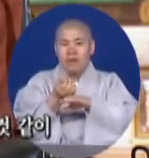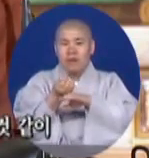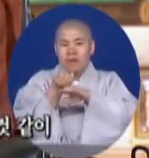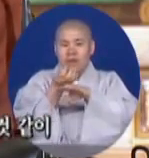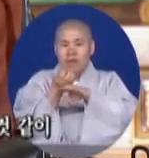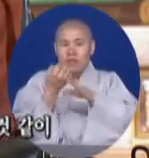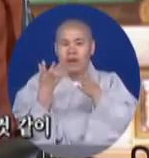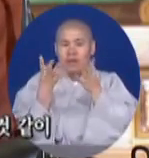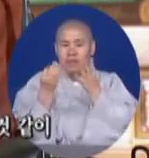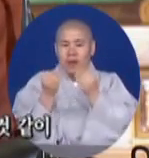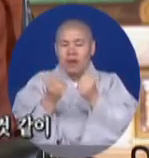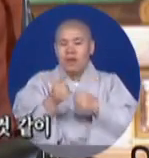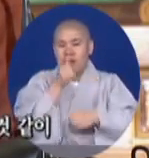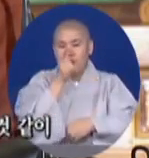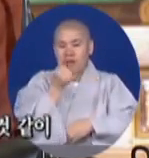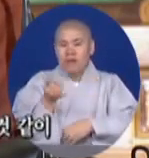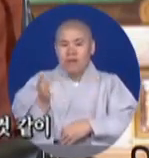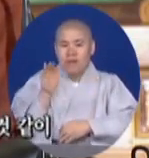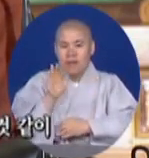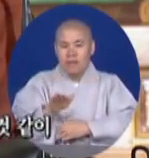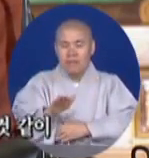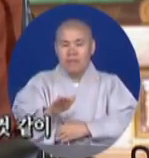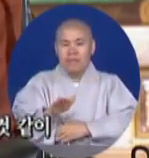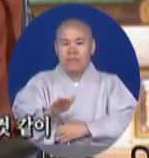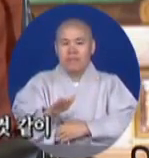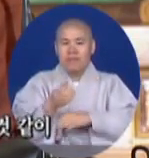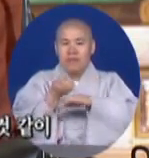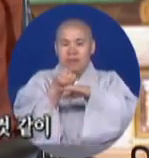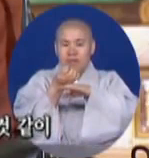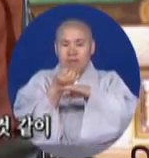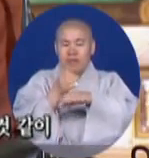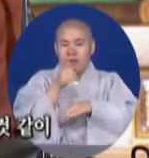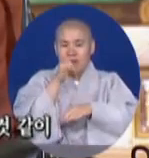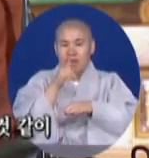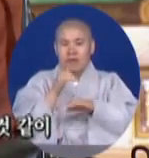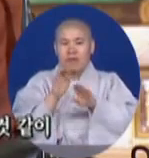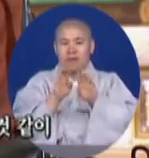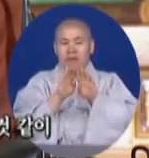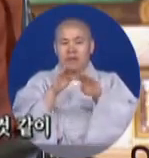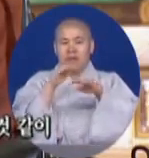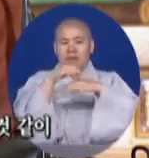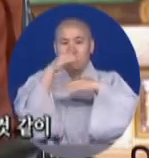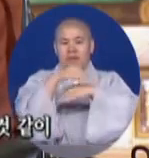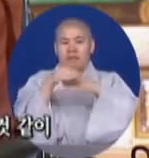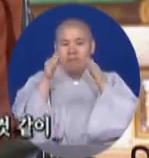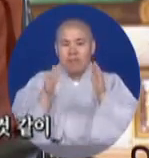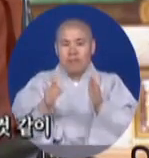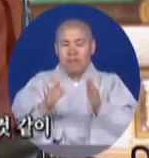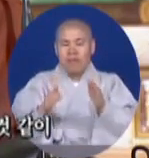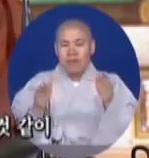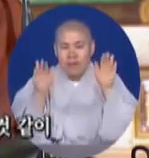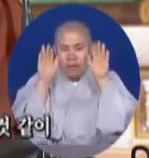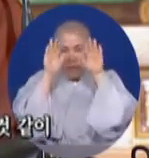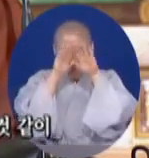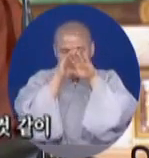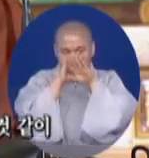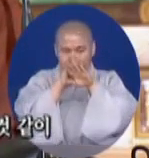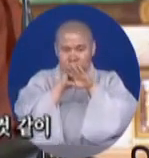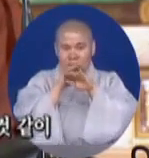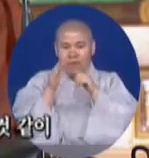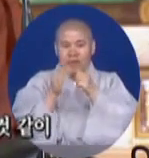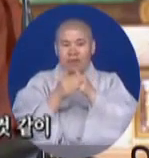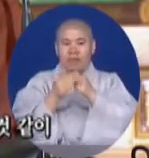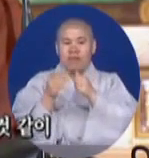보배가 많이 있는데 그 보배에 있는 창고가 깜깜하게 어둡다 이